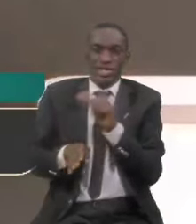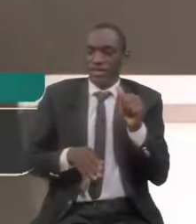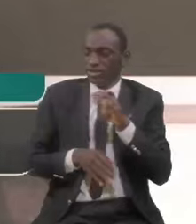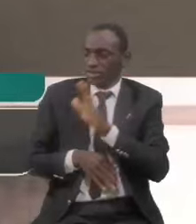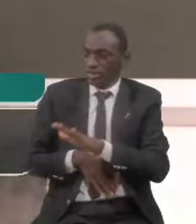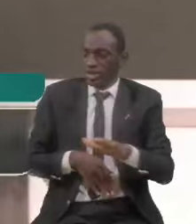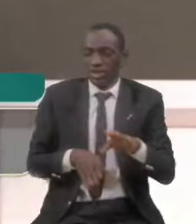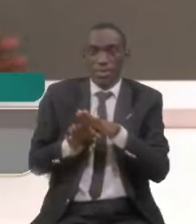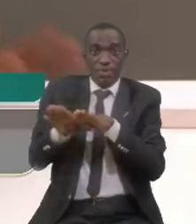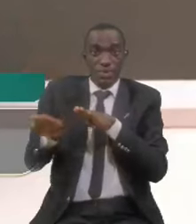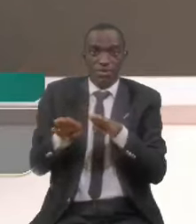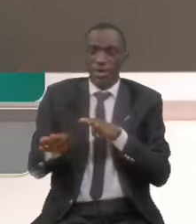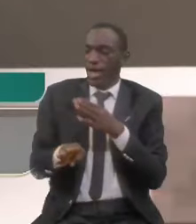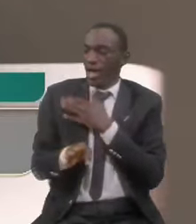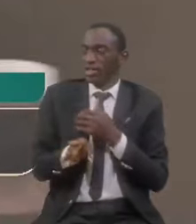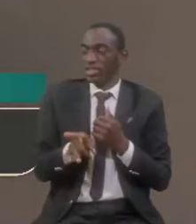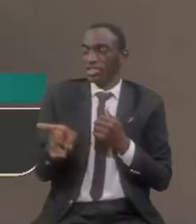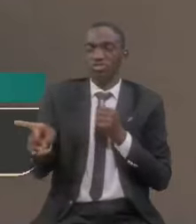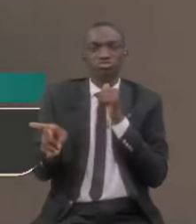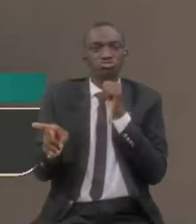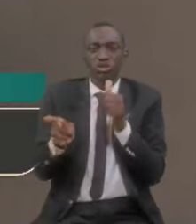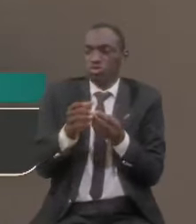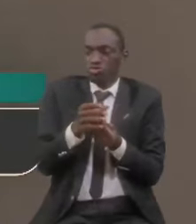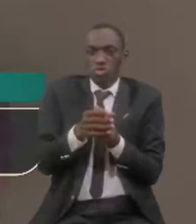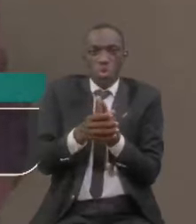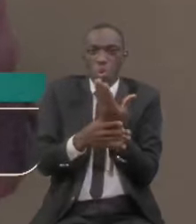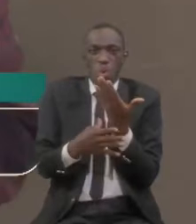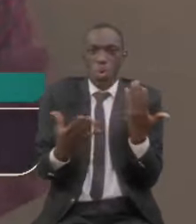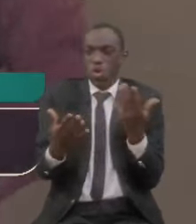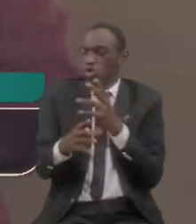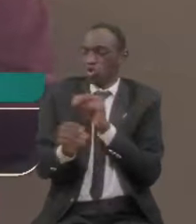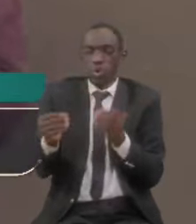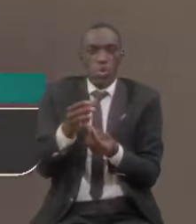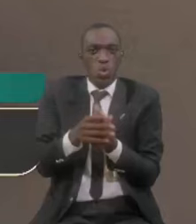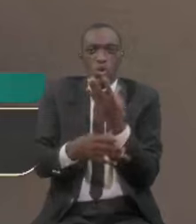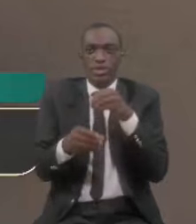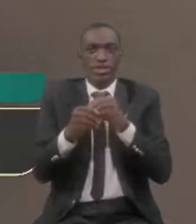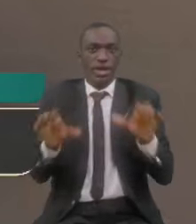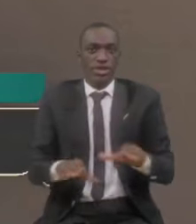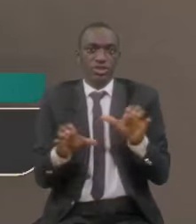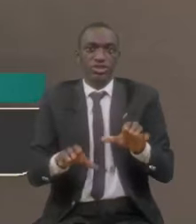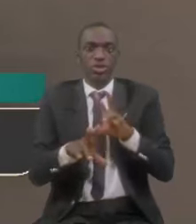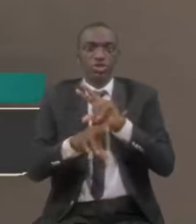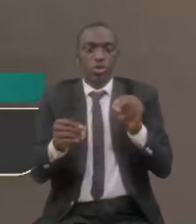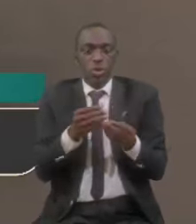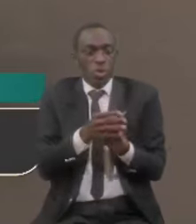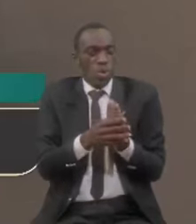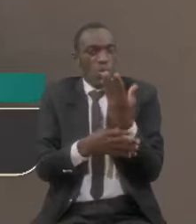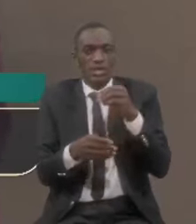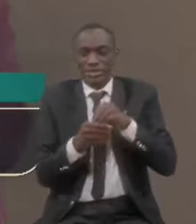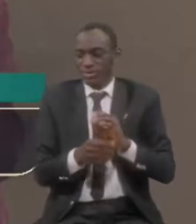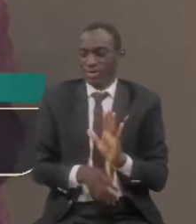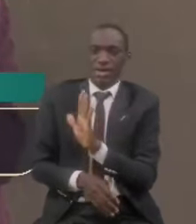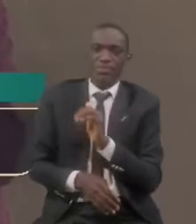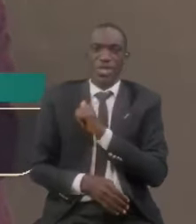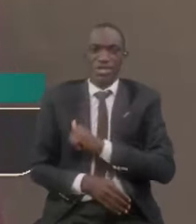comportements enfantins, et il n'y a pas de croissance, il n'y a pas de croissance. Dans le jeune Samuel continue à grandir. Il n'y a pas